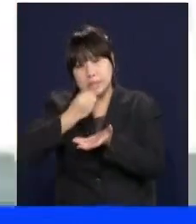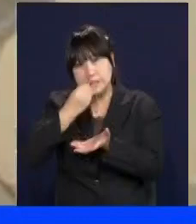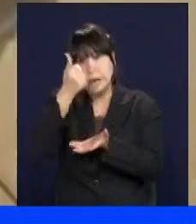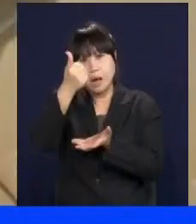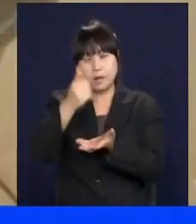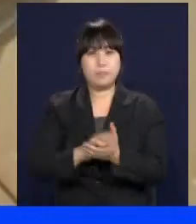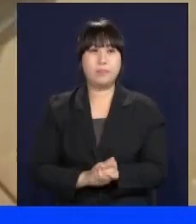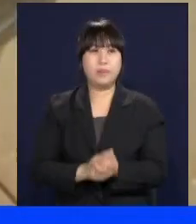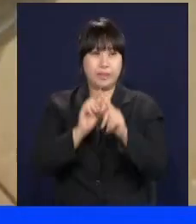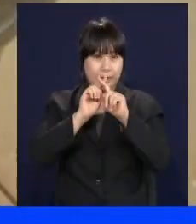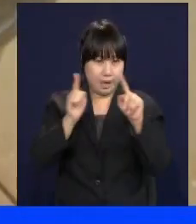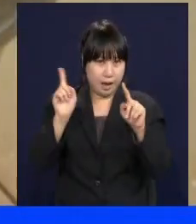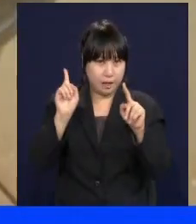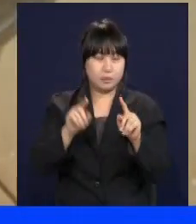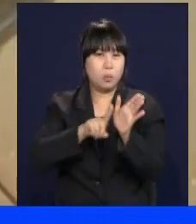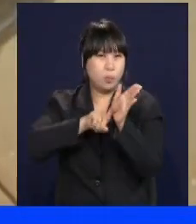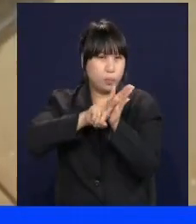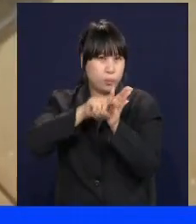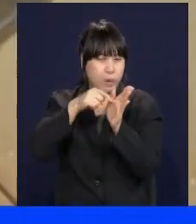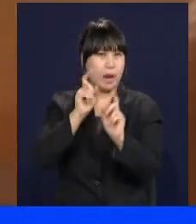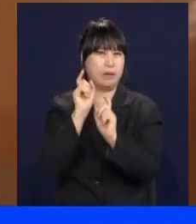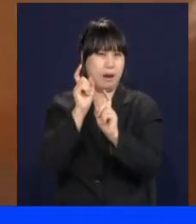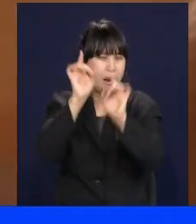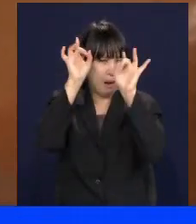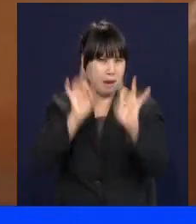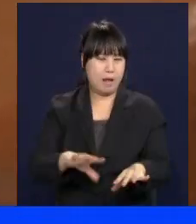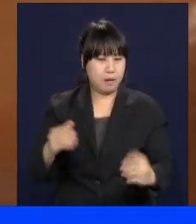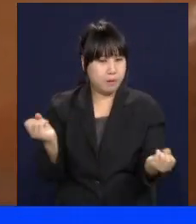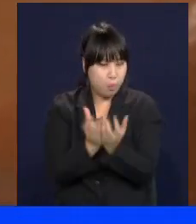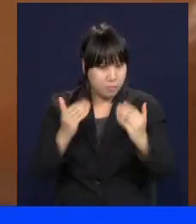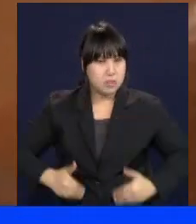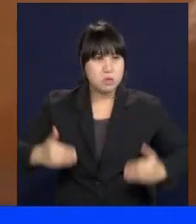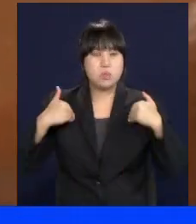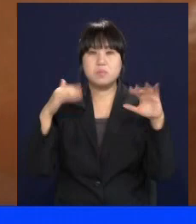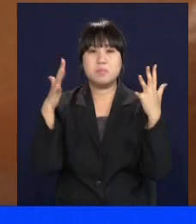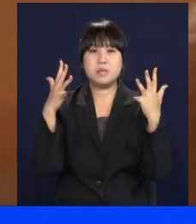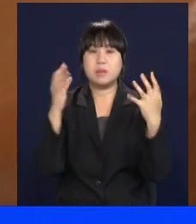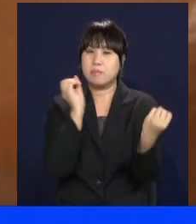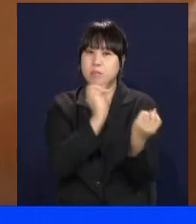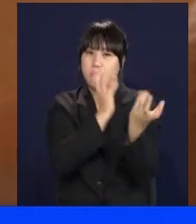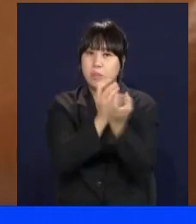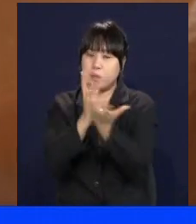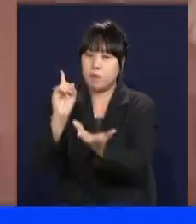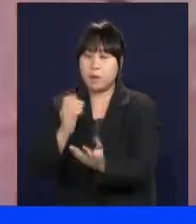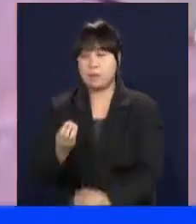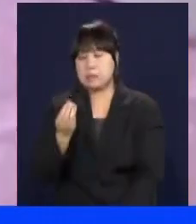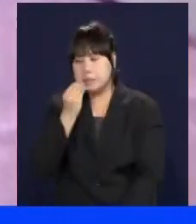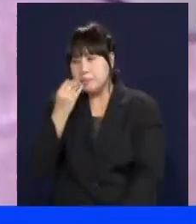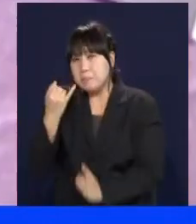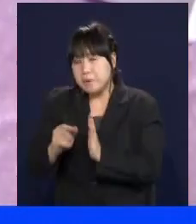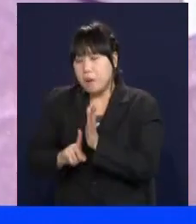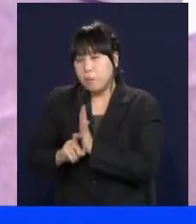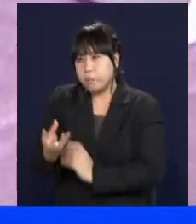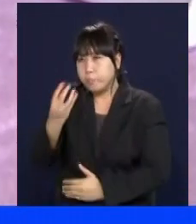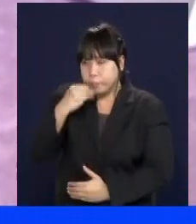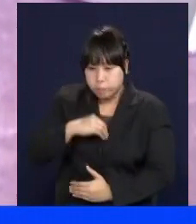อาจจะเป็นเพราะเชื้ออหิวาเทียมอันตรายของมันไม่ร้ายแรงถึงแก่ชีวิตผลกระทบที่ได้รับคืออาเจียนและท้องเสียอาการป่วย